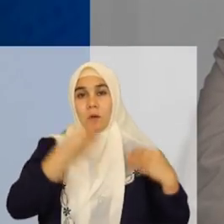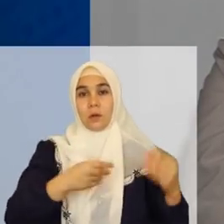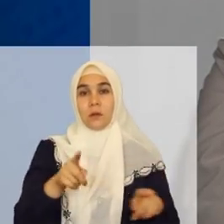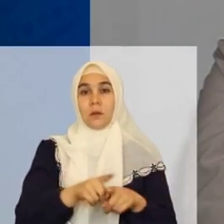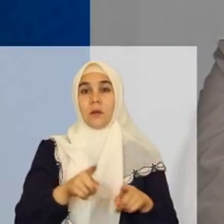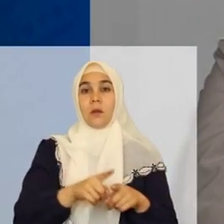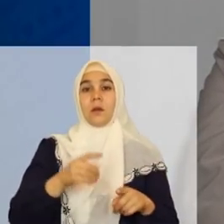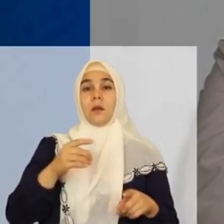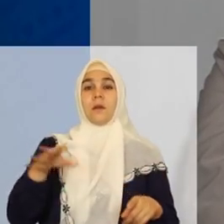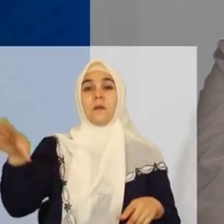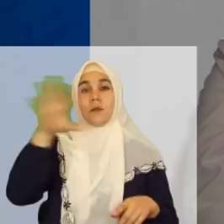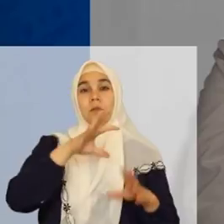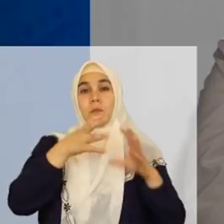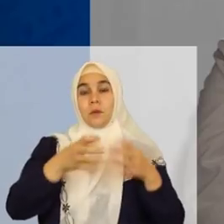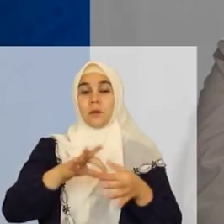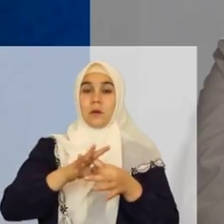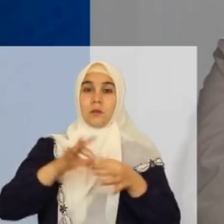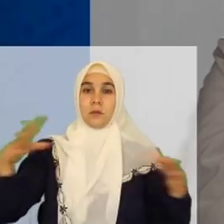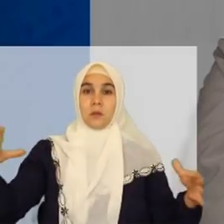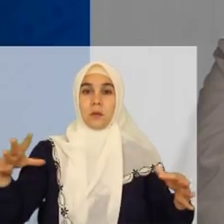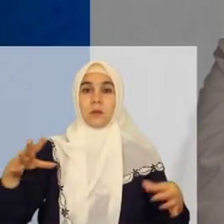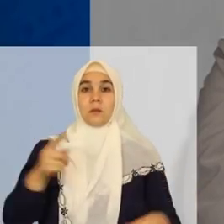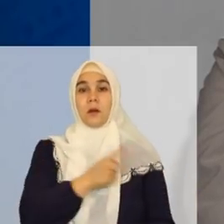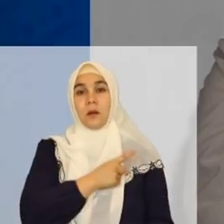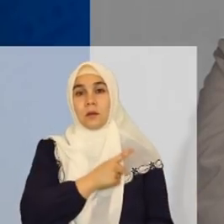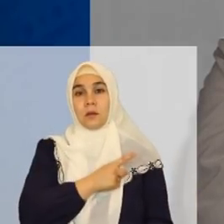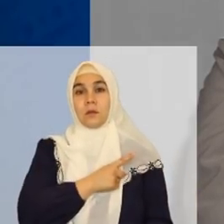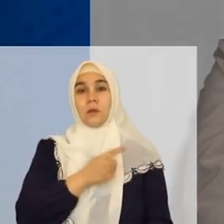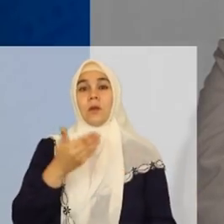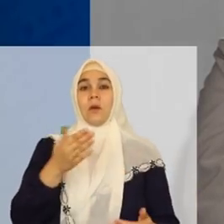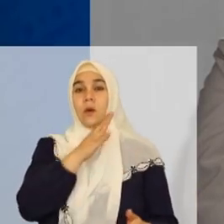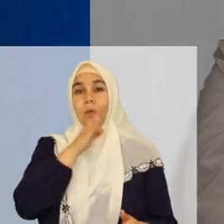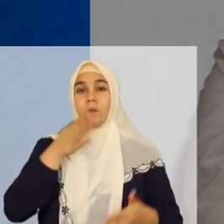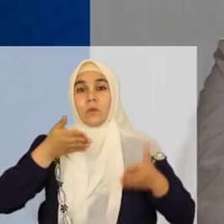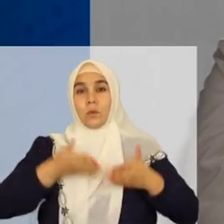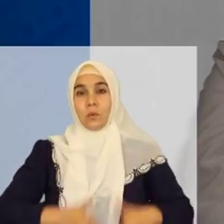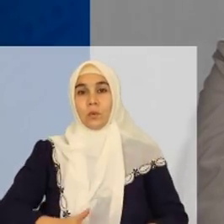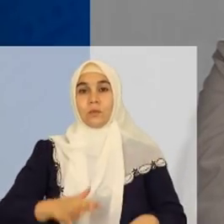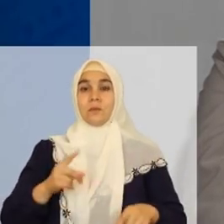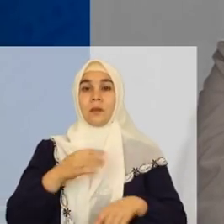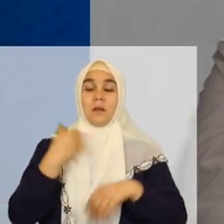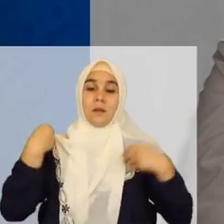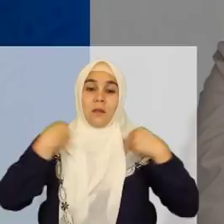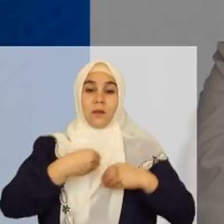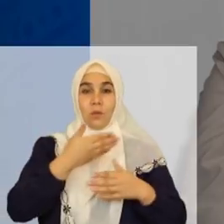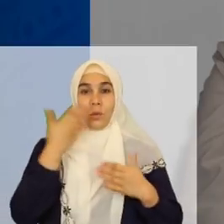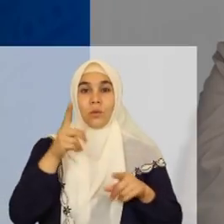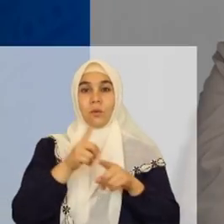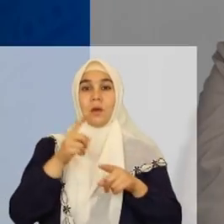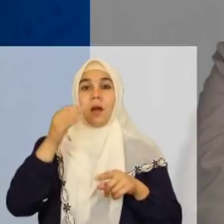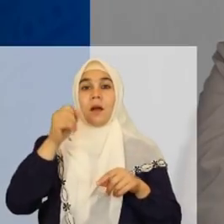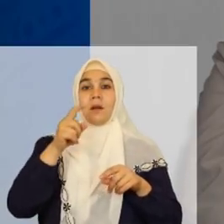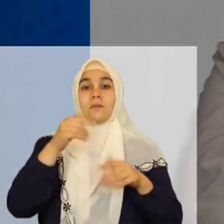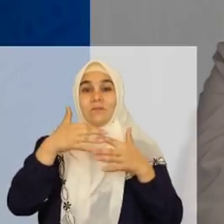demak, butun dunyodan ajragani, yolg'iz o'zi onadan tug'ilgandek kiyimsiz qiyomatda